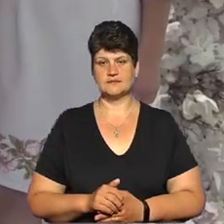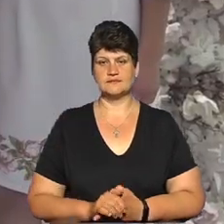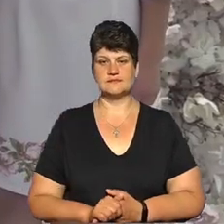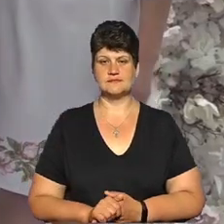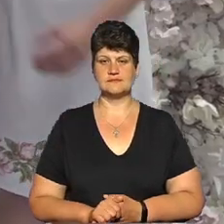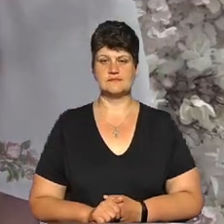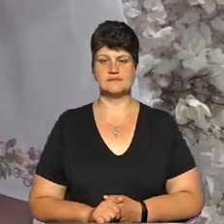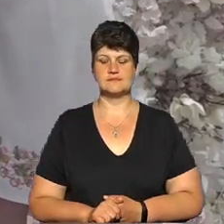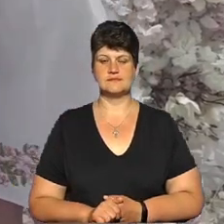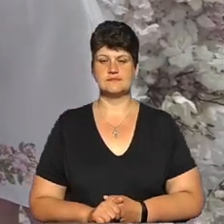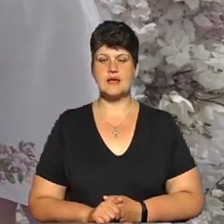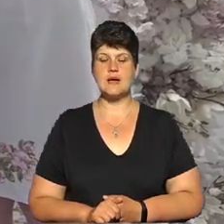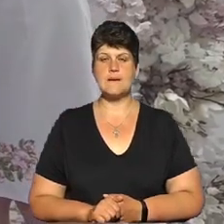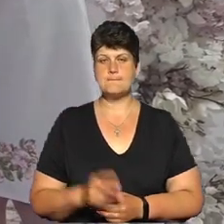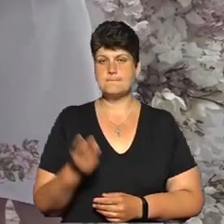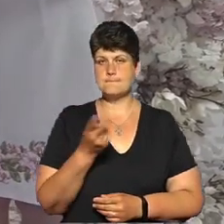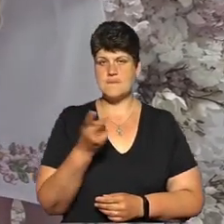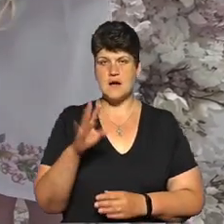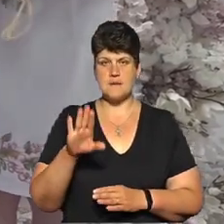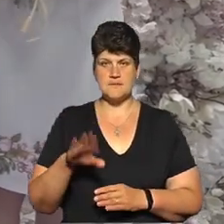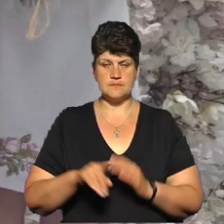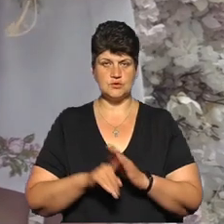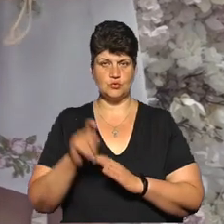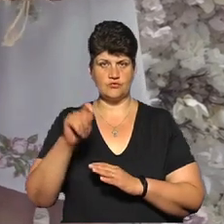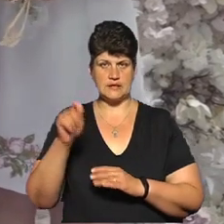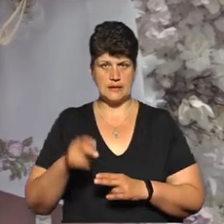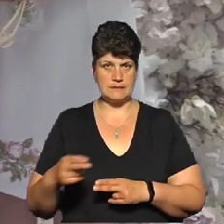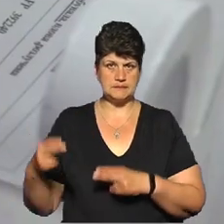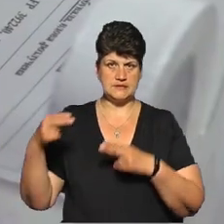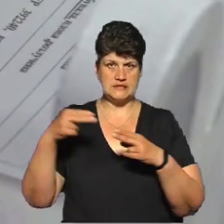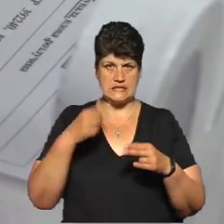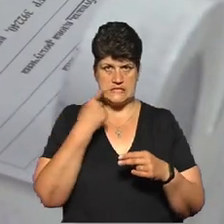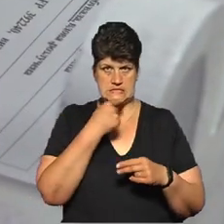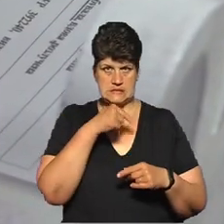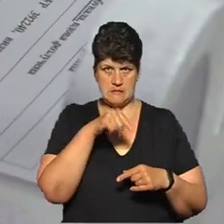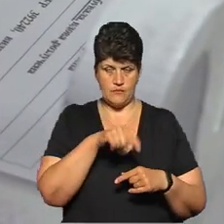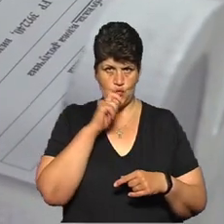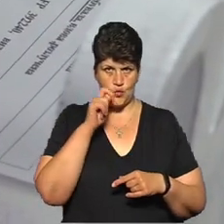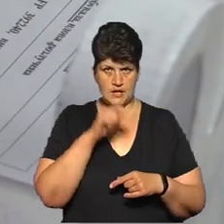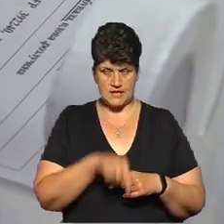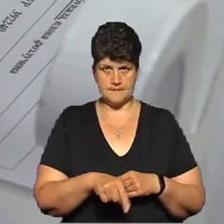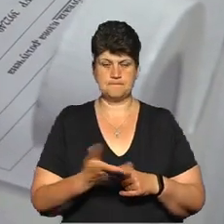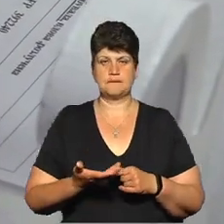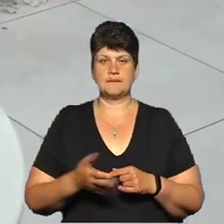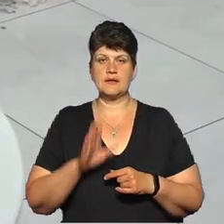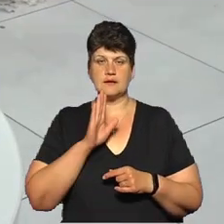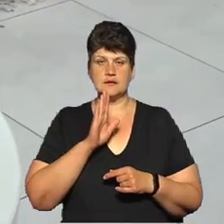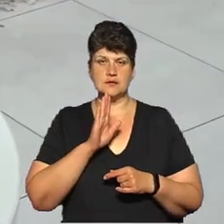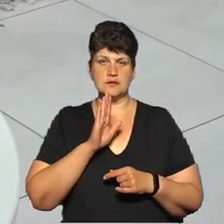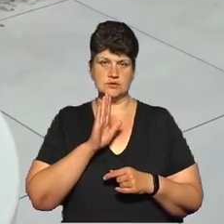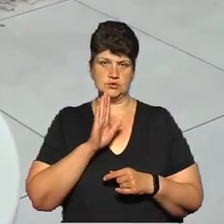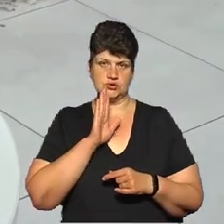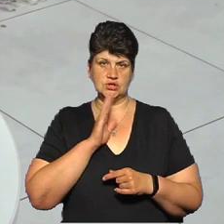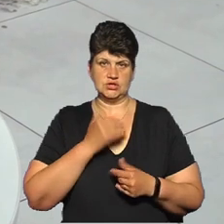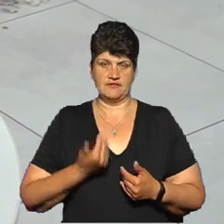Пара після початку повномасштабної війни переїхала з Іспанії до України. Вікторія живе в Мадриді з 11 років, відтоді була